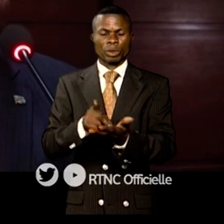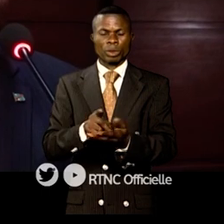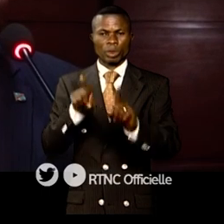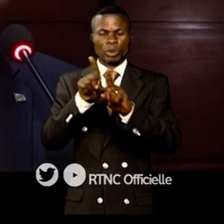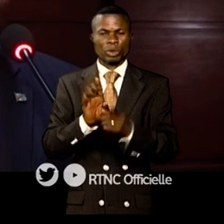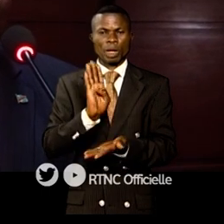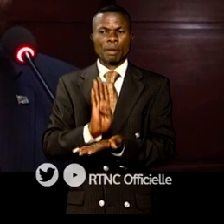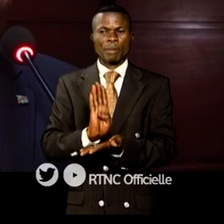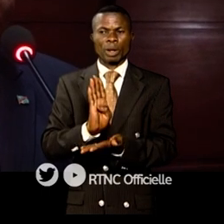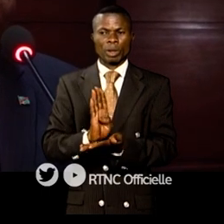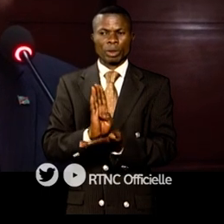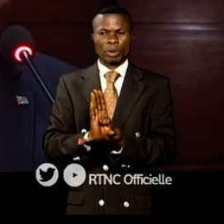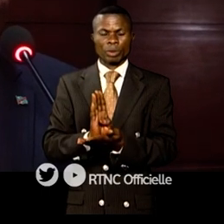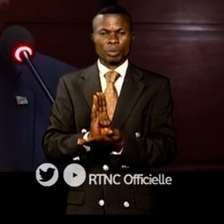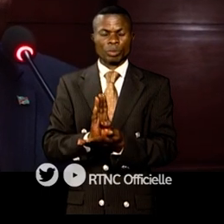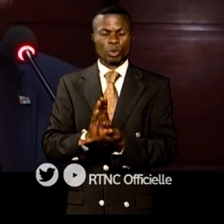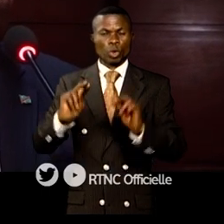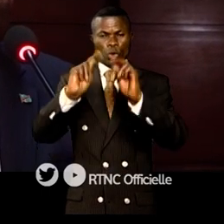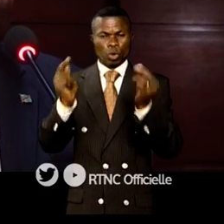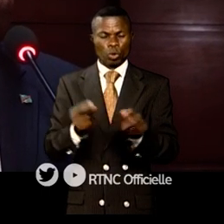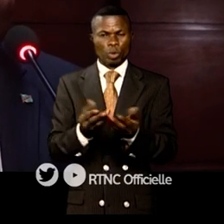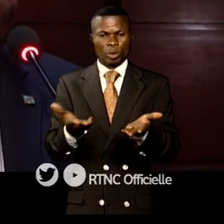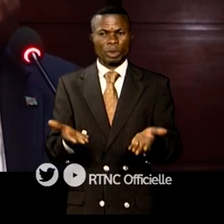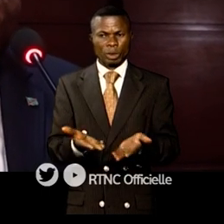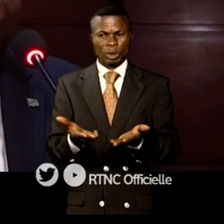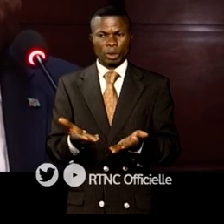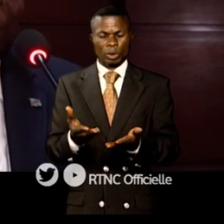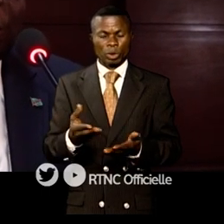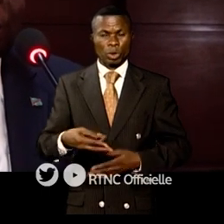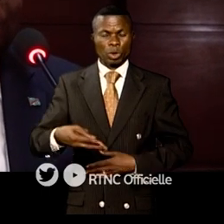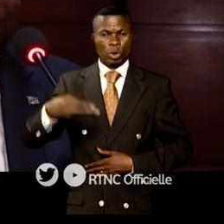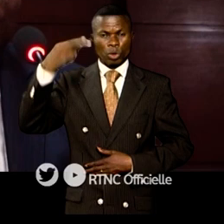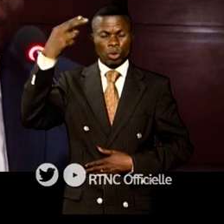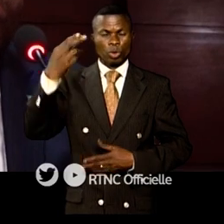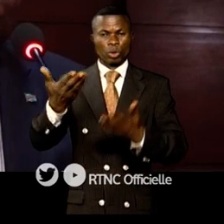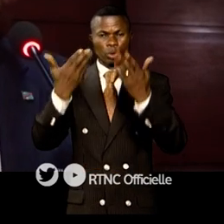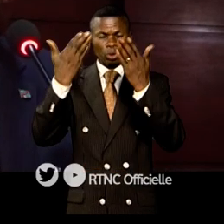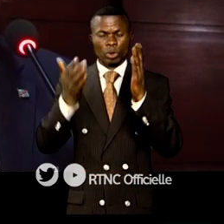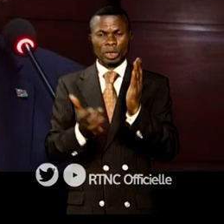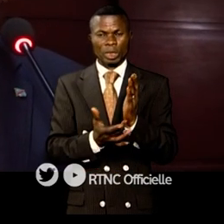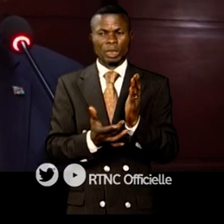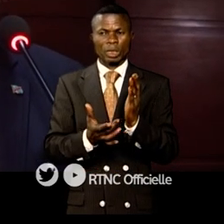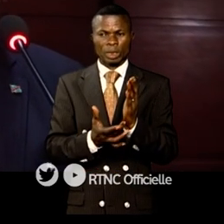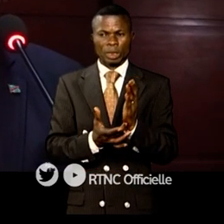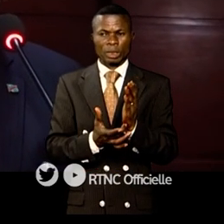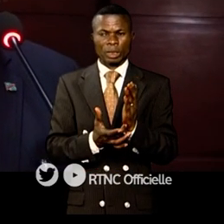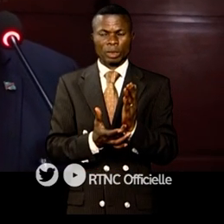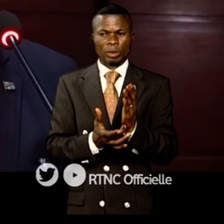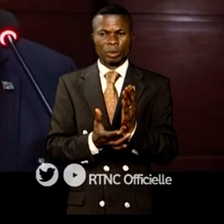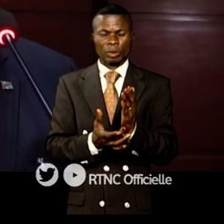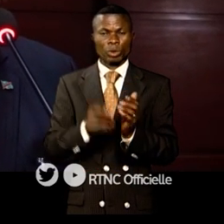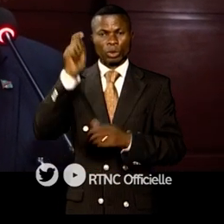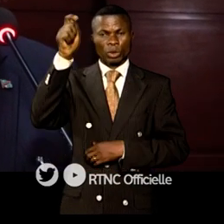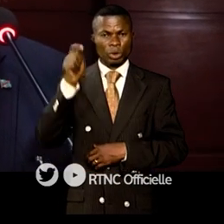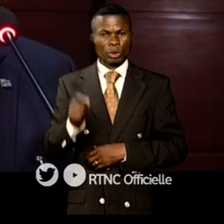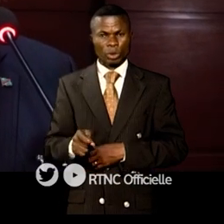brevets, que ce collège des hautes études stratégiques de l'armée